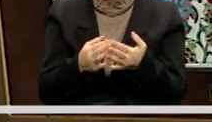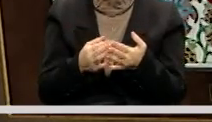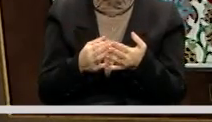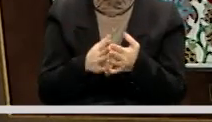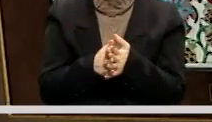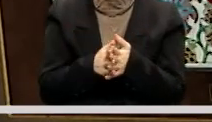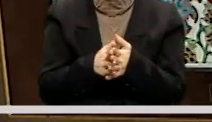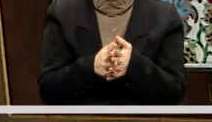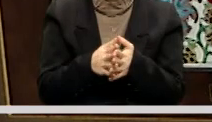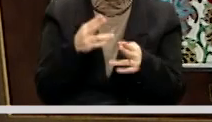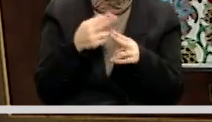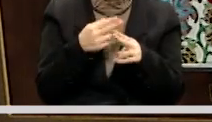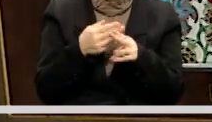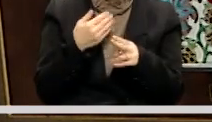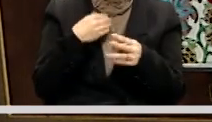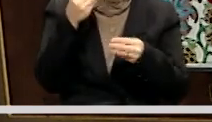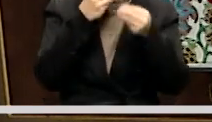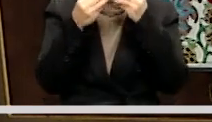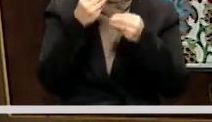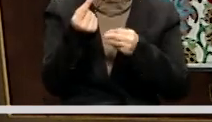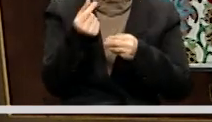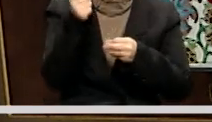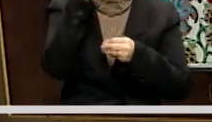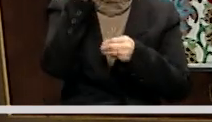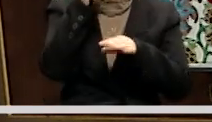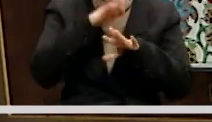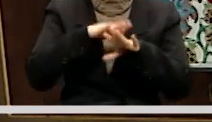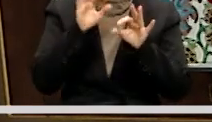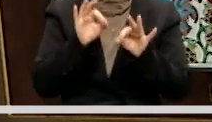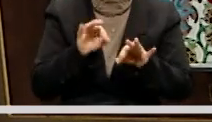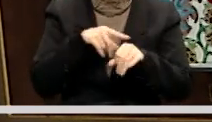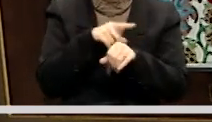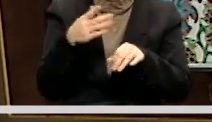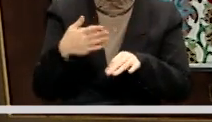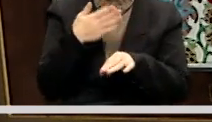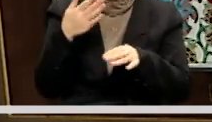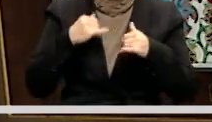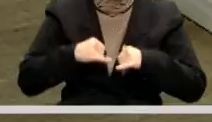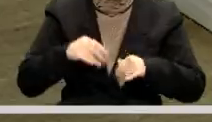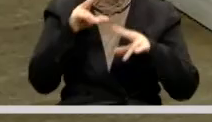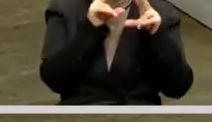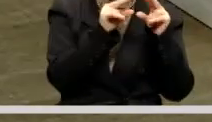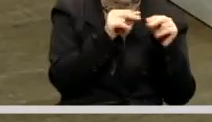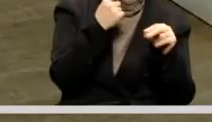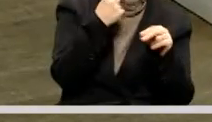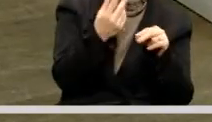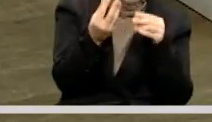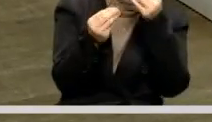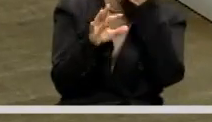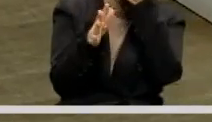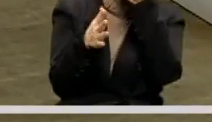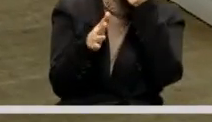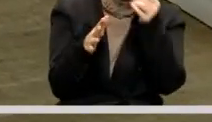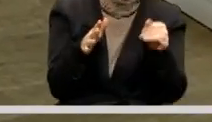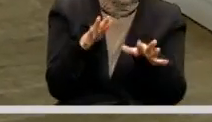birbirini tetikliyor. Örneğin ben beslenmeme biraz olsun dikkat etmeye başladığımda daha rahat uykuya geçeceğim diyebiliyor muyuz? Ya da uyku